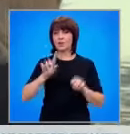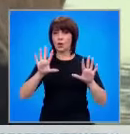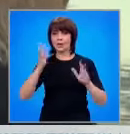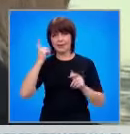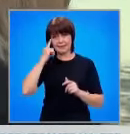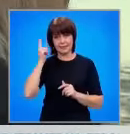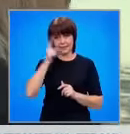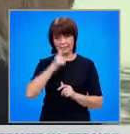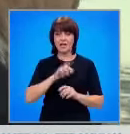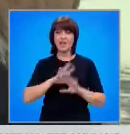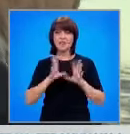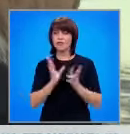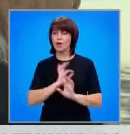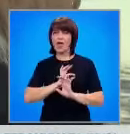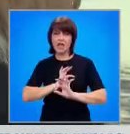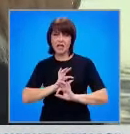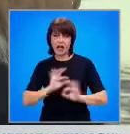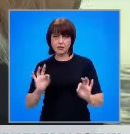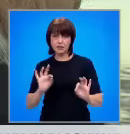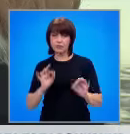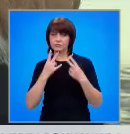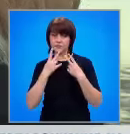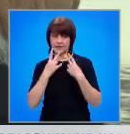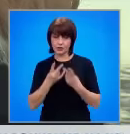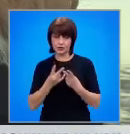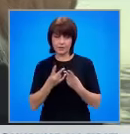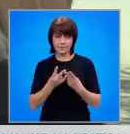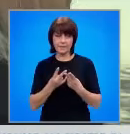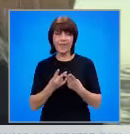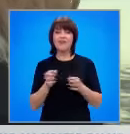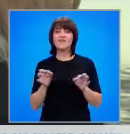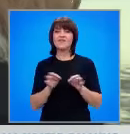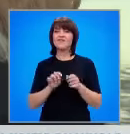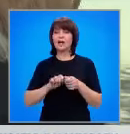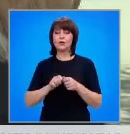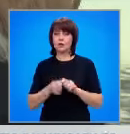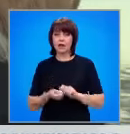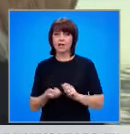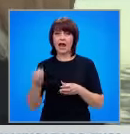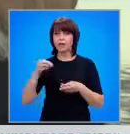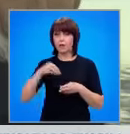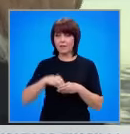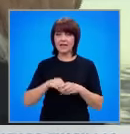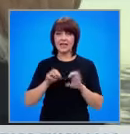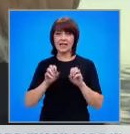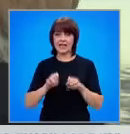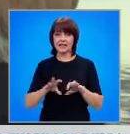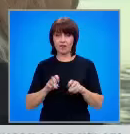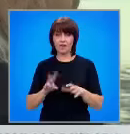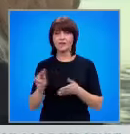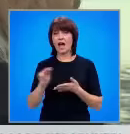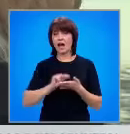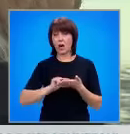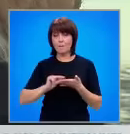са напълно ясни и прозрачни, като в фактурата, като допълнителна информация, е